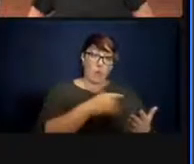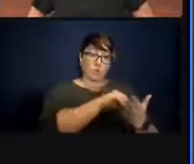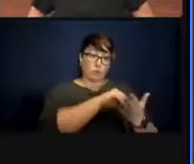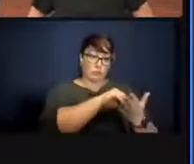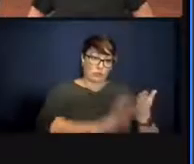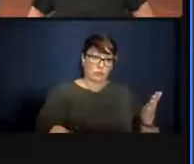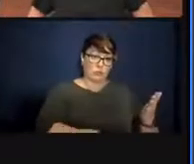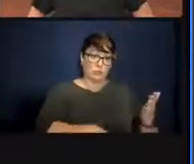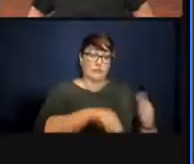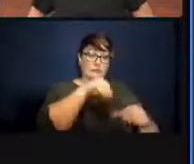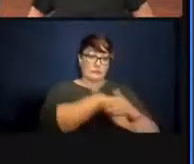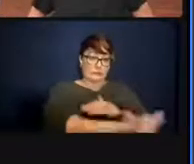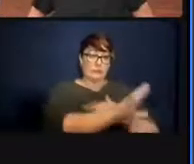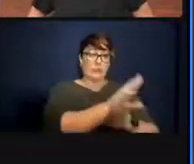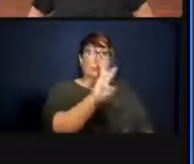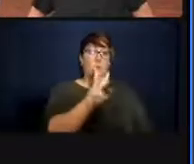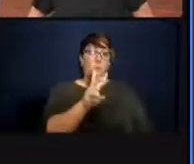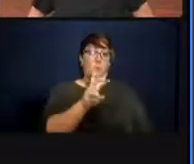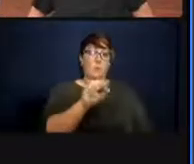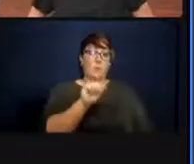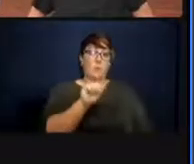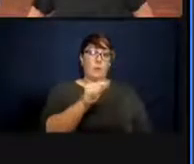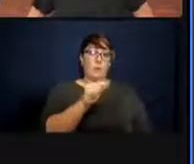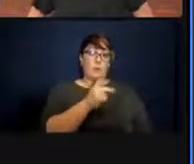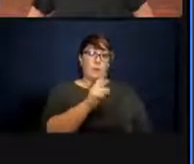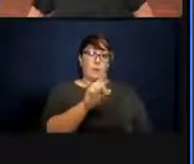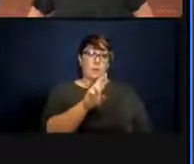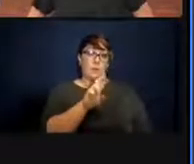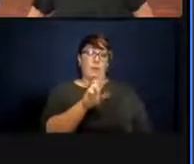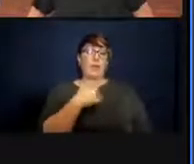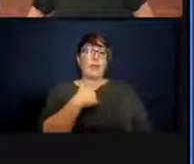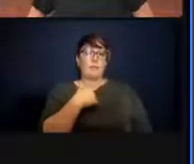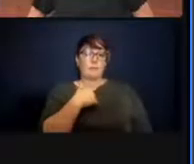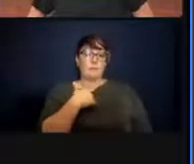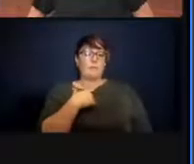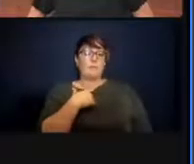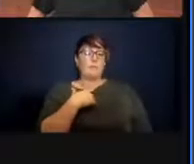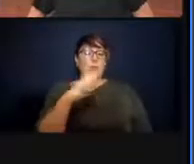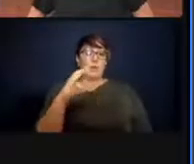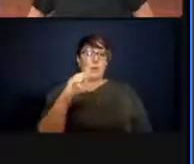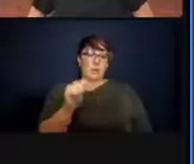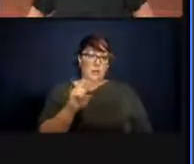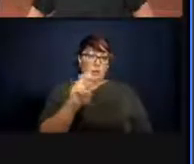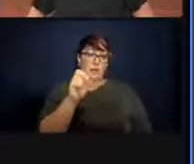mwanafunzi anayekuja anaweza kupata